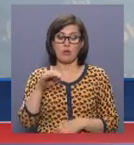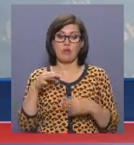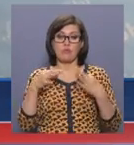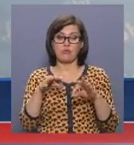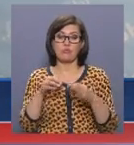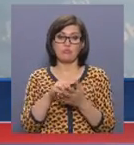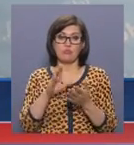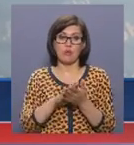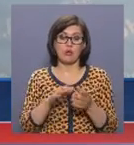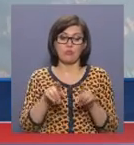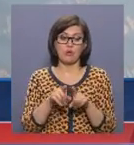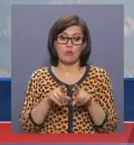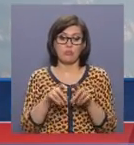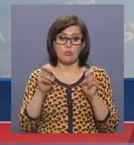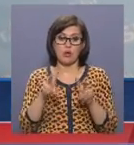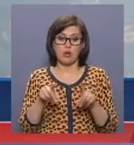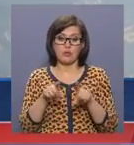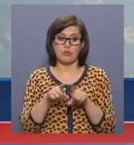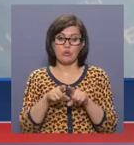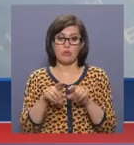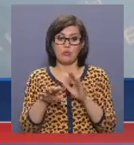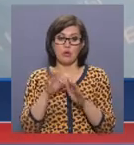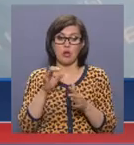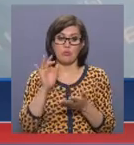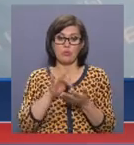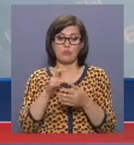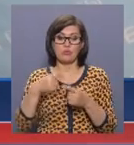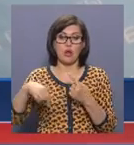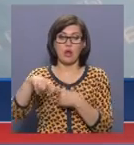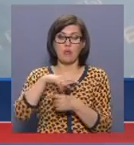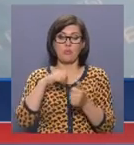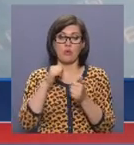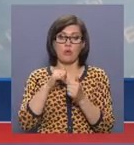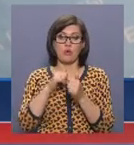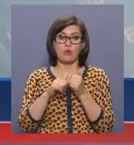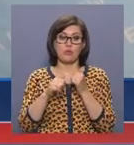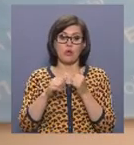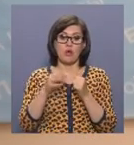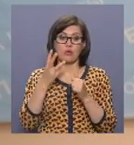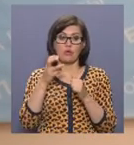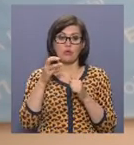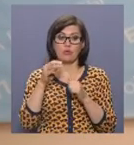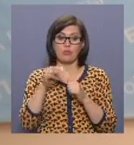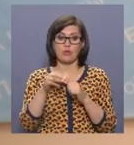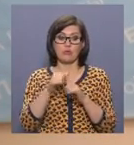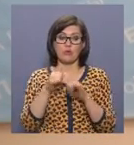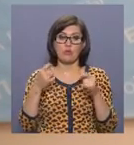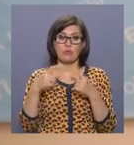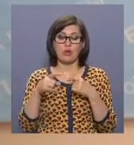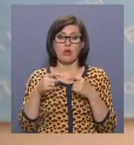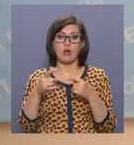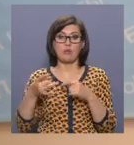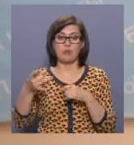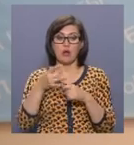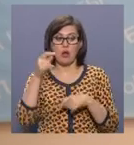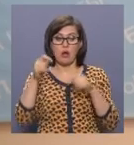автокөліктер тіркелген. Сонымен қатар арнайы талдау көрсеткенде, қаланың төңірегіне күнделікті 300 мыңнан аса басқа өңірлерден